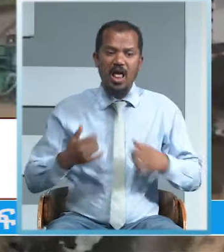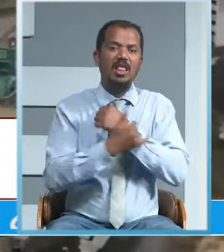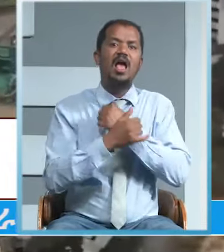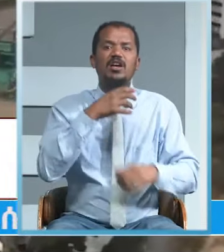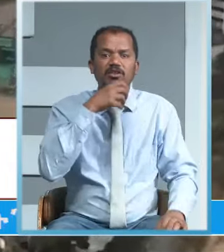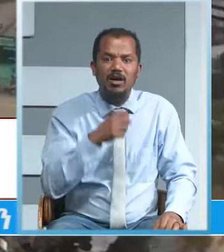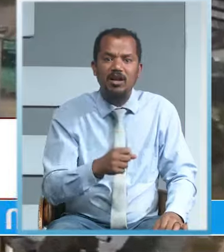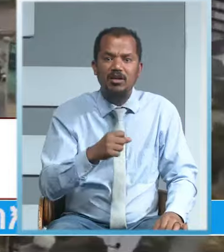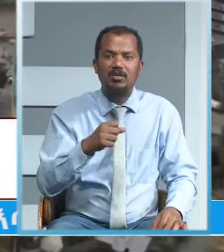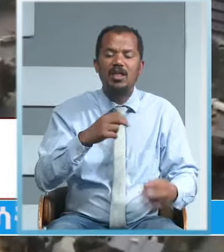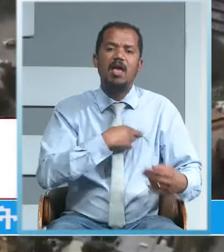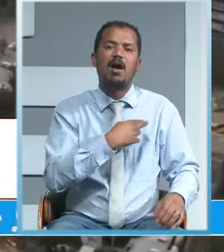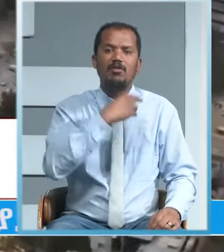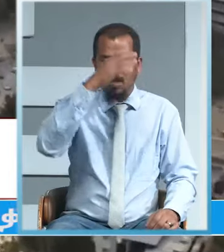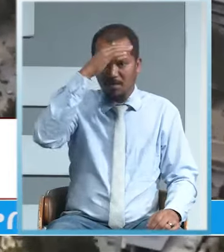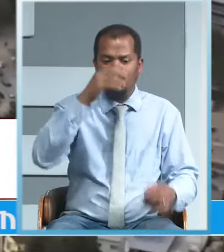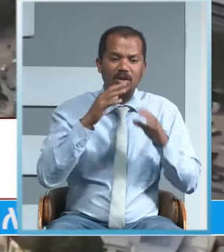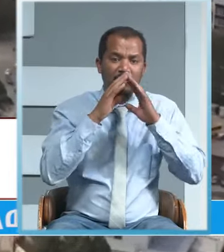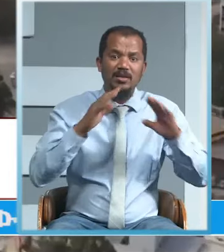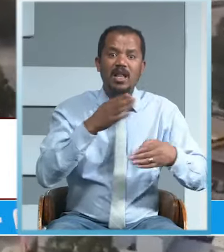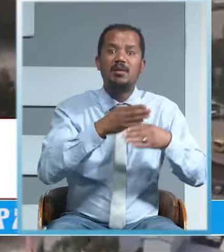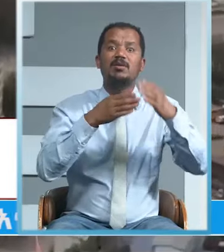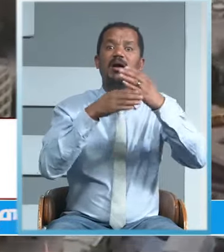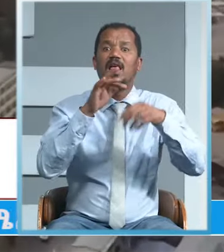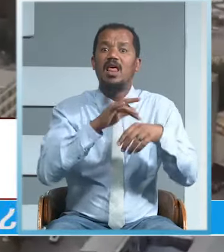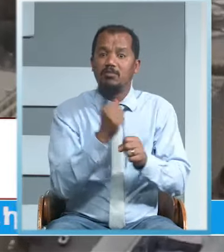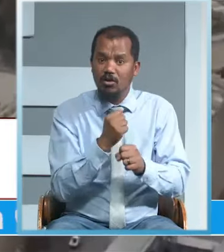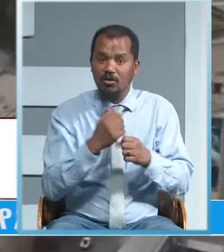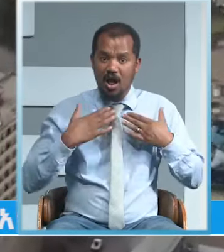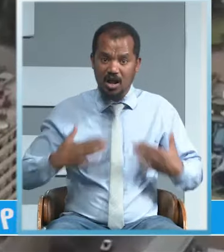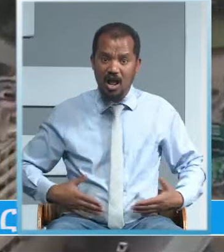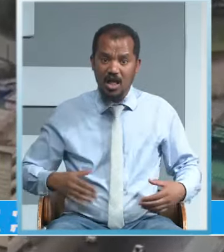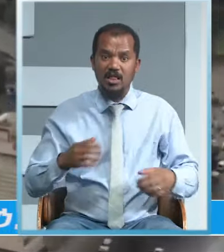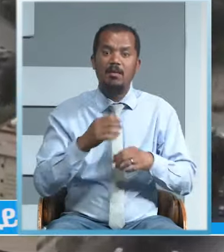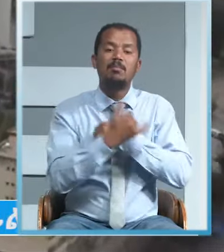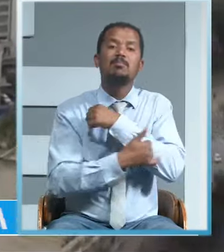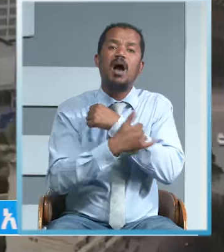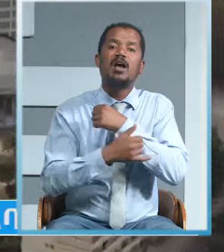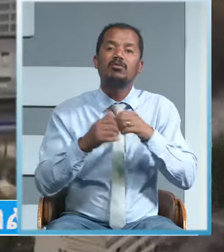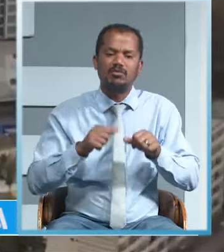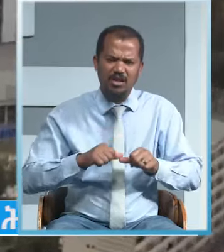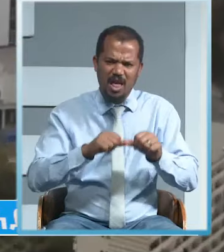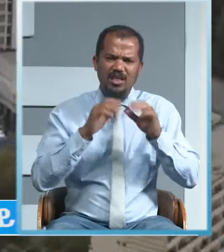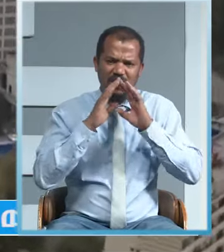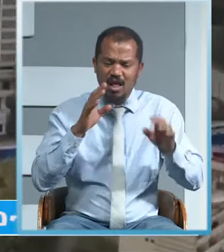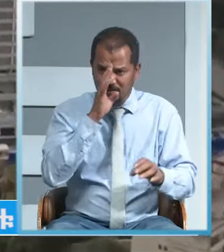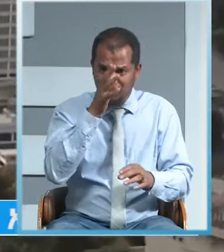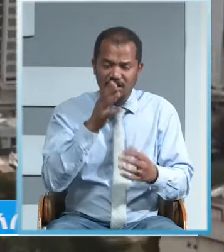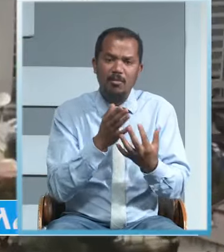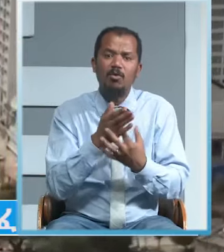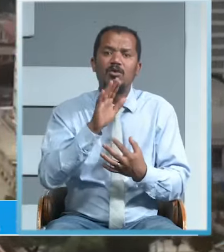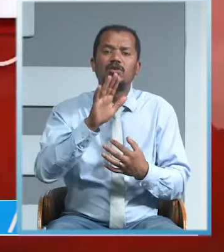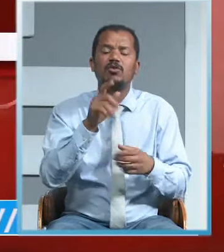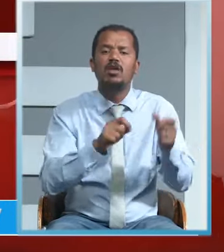ሽማግሌዎች፣ የሃይማኖት አባቶች እንዲሁም በሰላም ግንባታ ላይ የሚሰሩ አካላት በሀገሪቱ ዘላቂ ሰላም እንዲፈጠር የበኩላቸውን አስተዋጽኦ